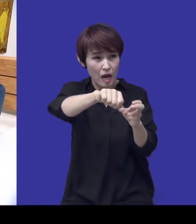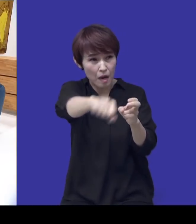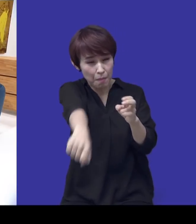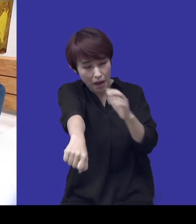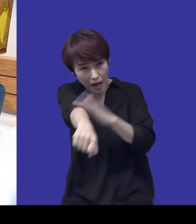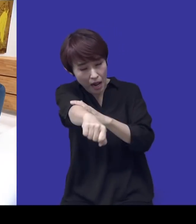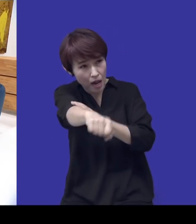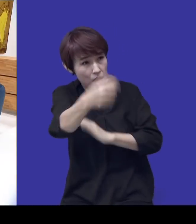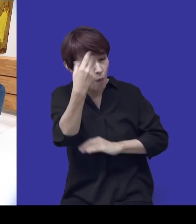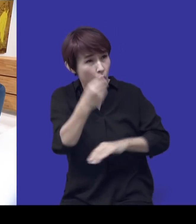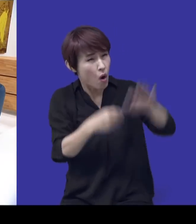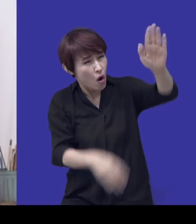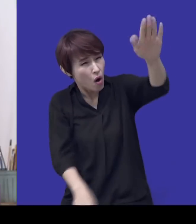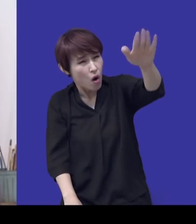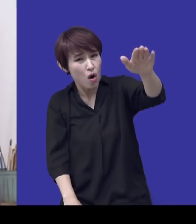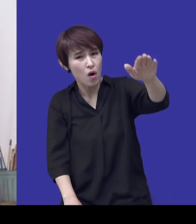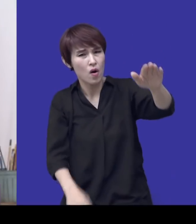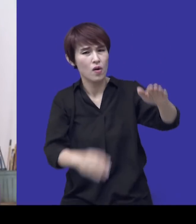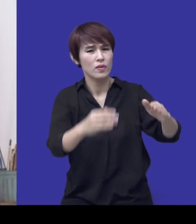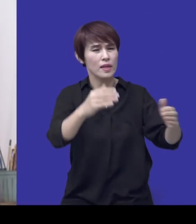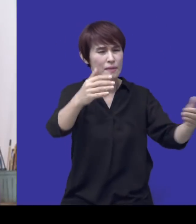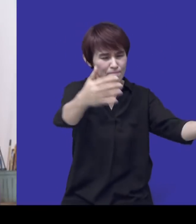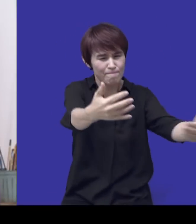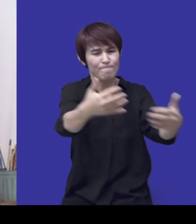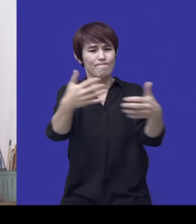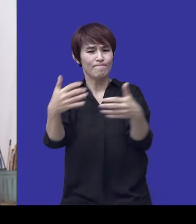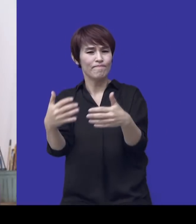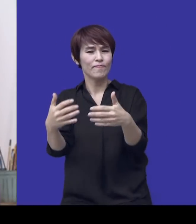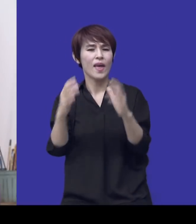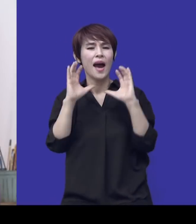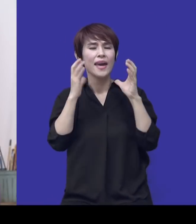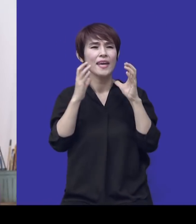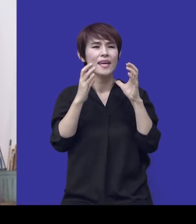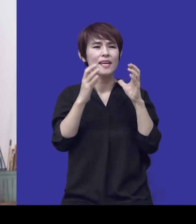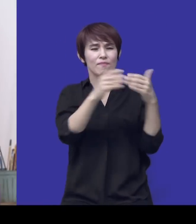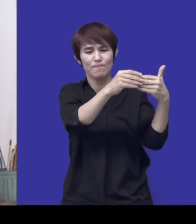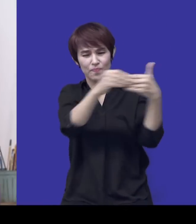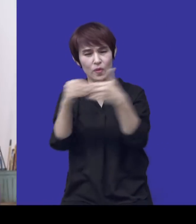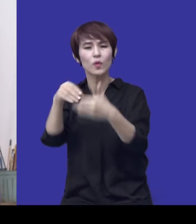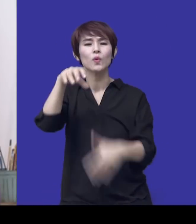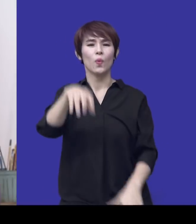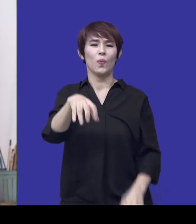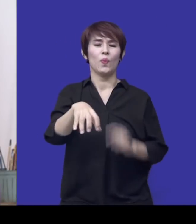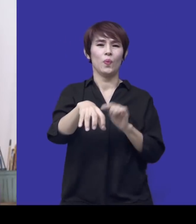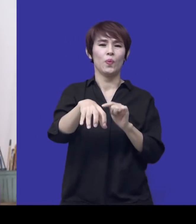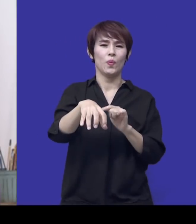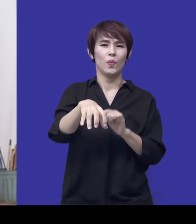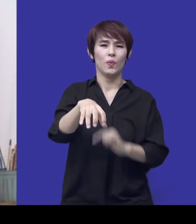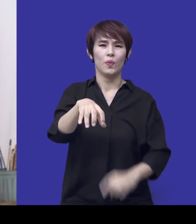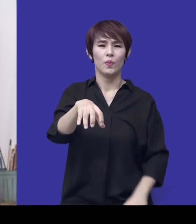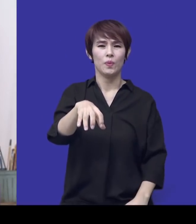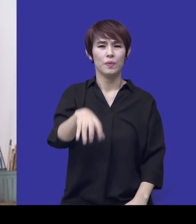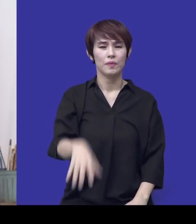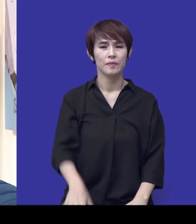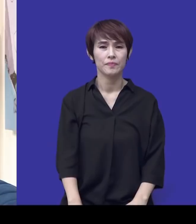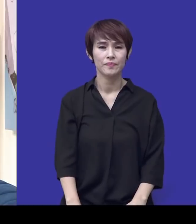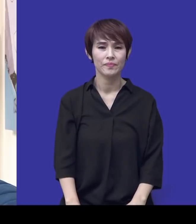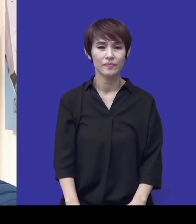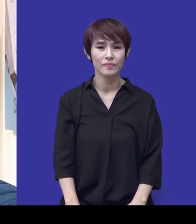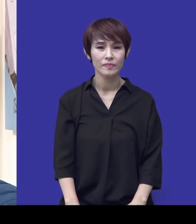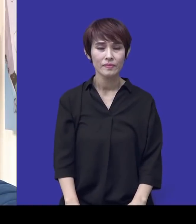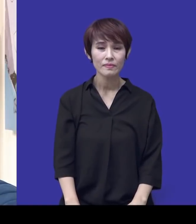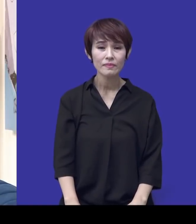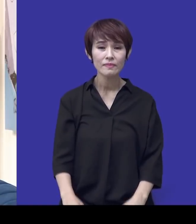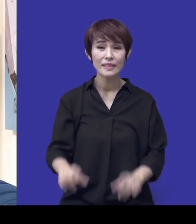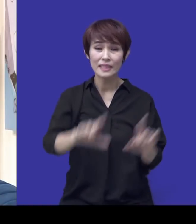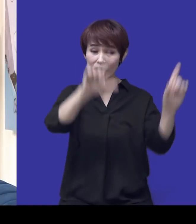보시고 세운 거예요. 그래서 그 아이들을 다 이렇게 걷어두신 곳이었는데 그 아이들이었던 거예요. 그 아이들이 사는 곳을